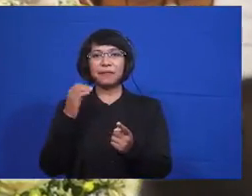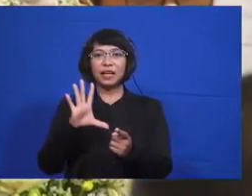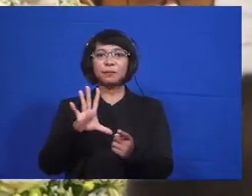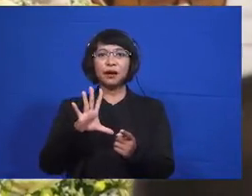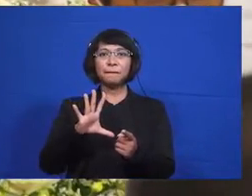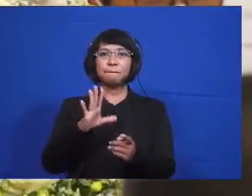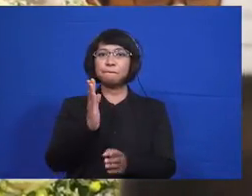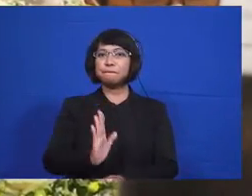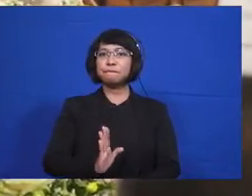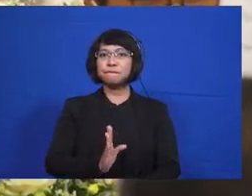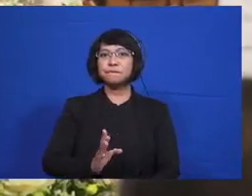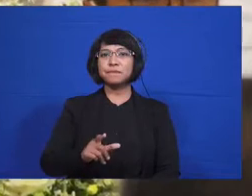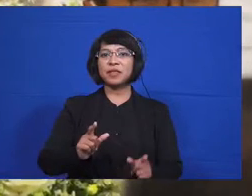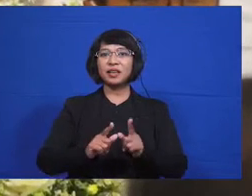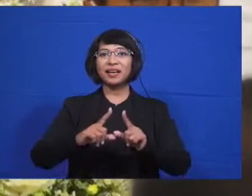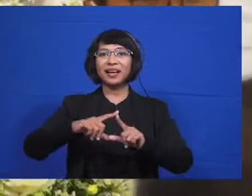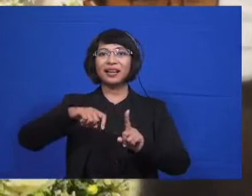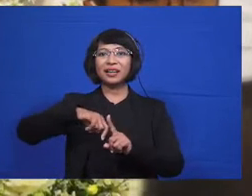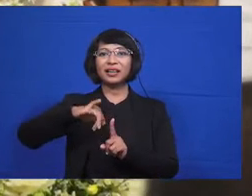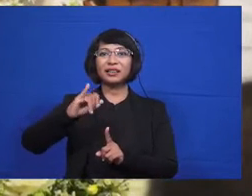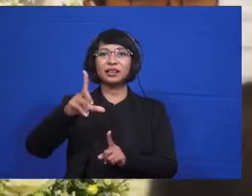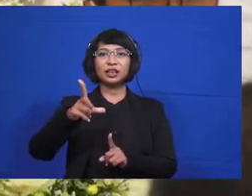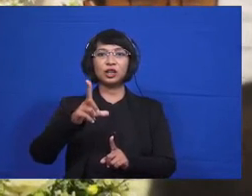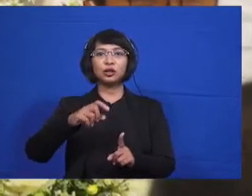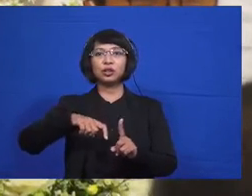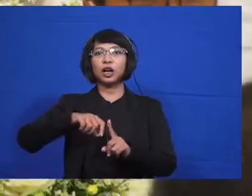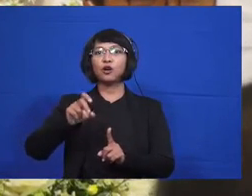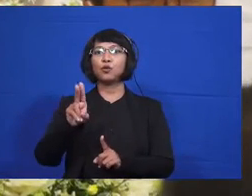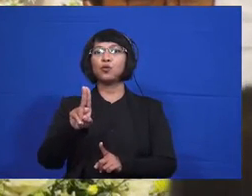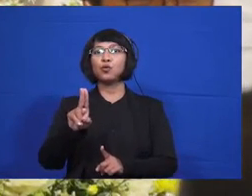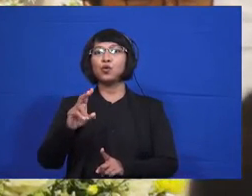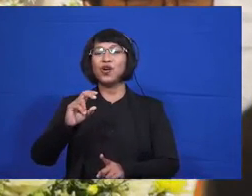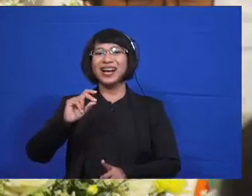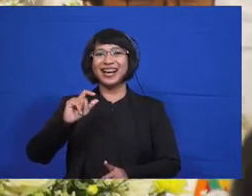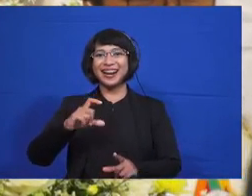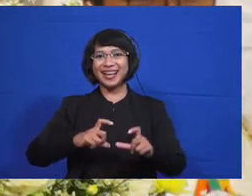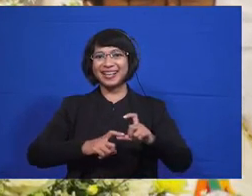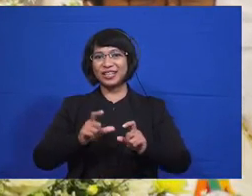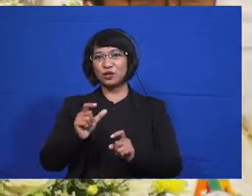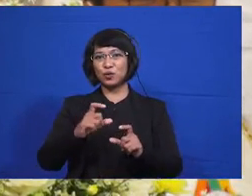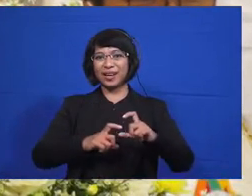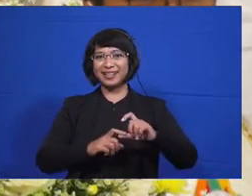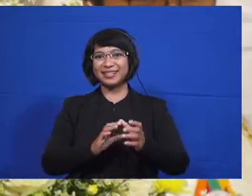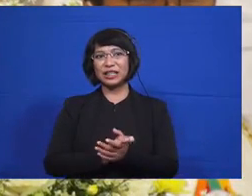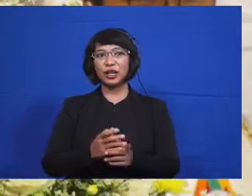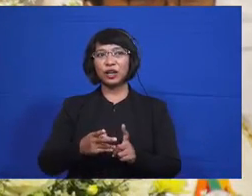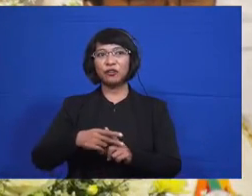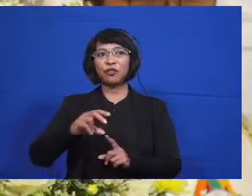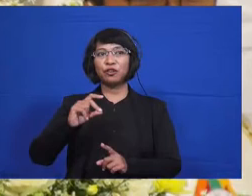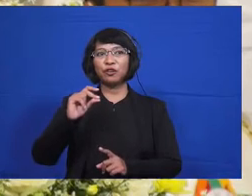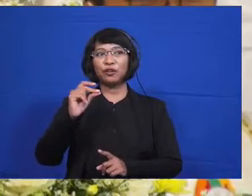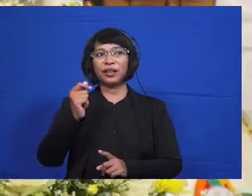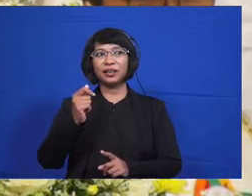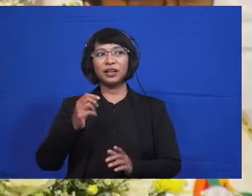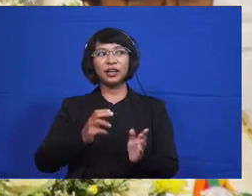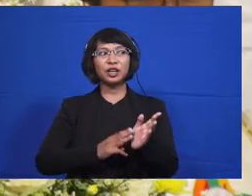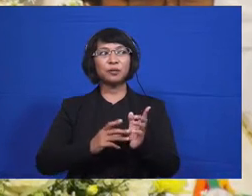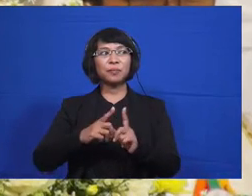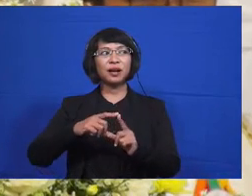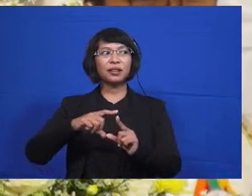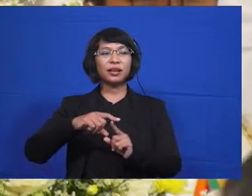dari mereka yang mengikuti kursus formator. Kursus formator itu kursus untuk menjadi pendamping,